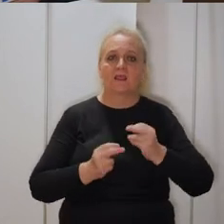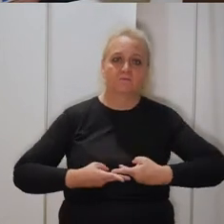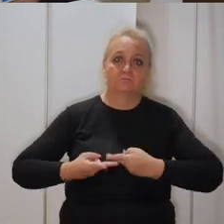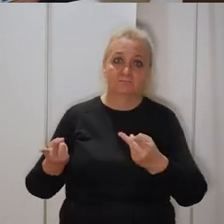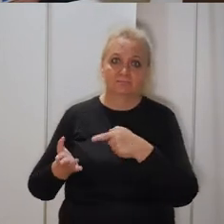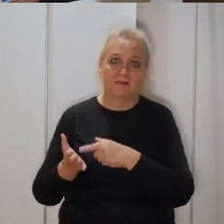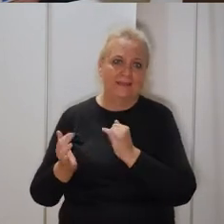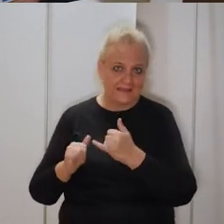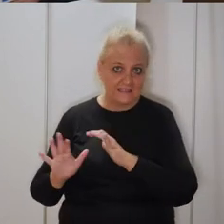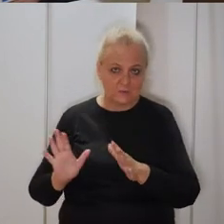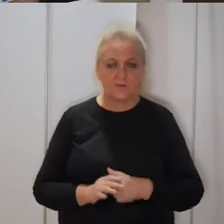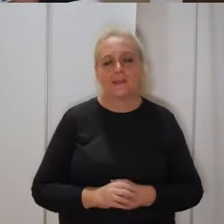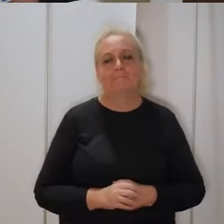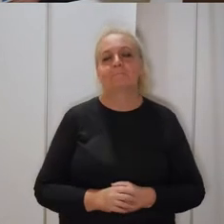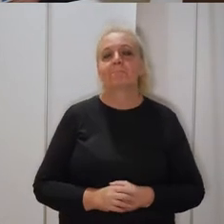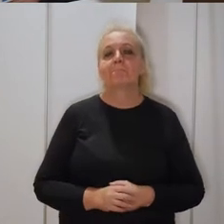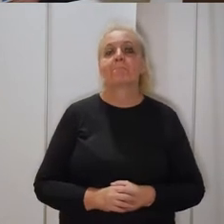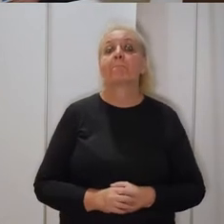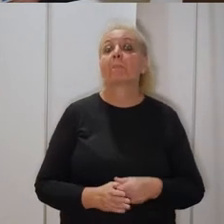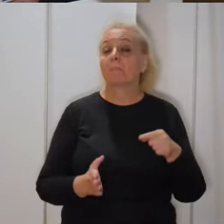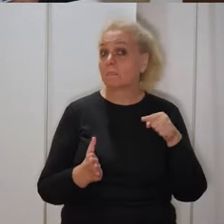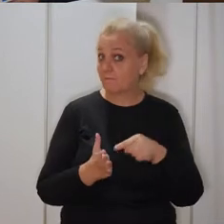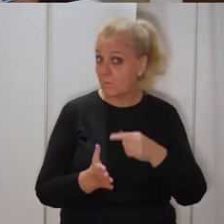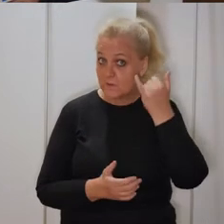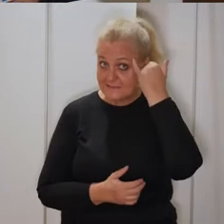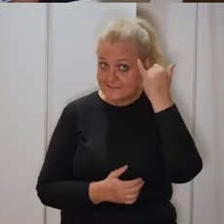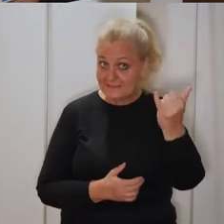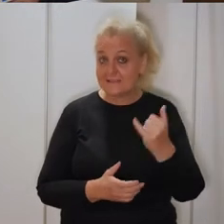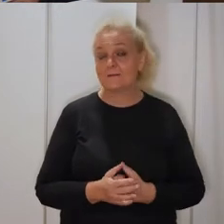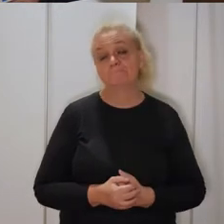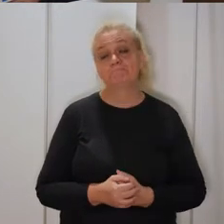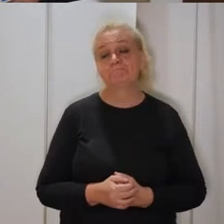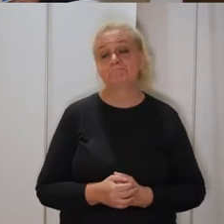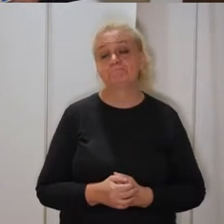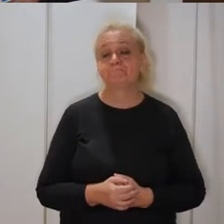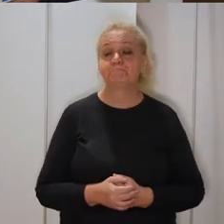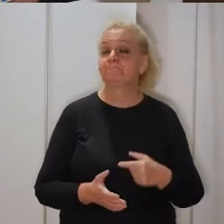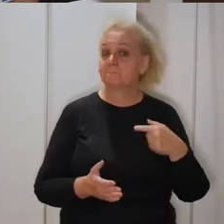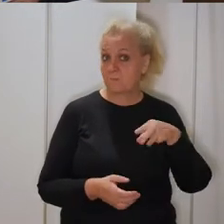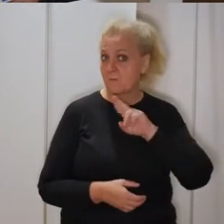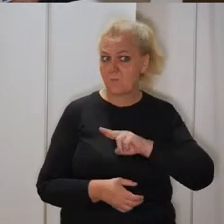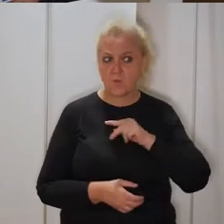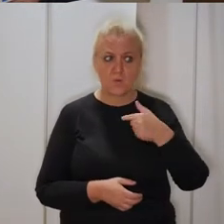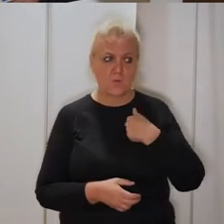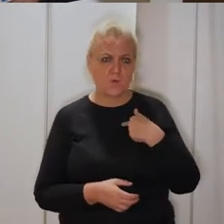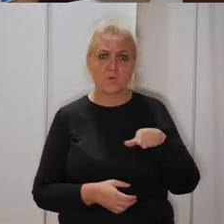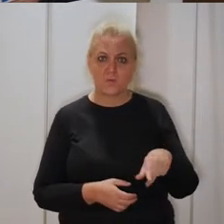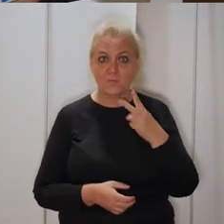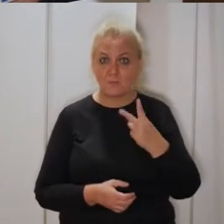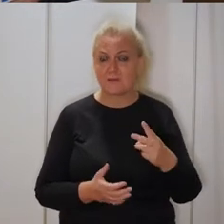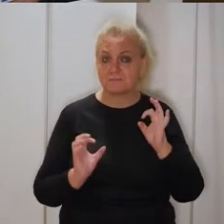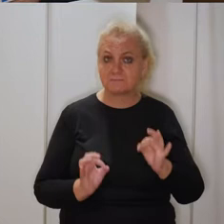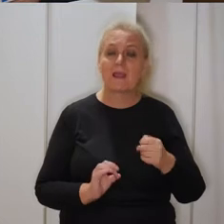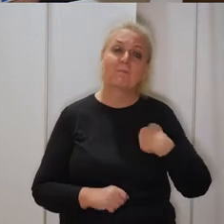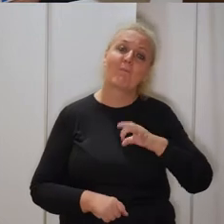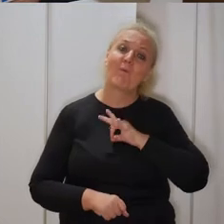informacji. I ta idea no, spodobała mi się na tyle, że zdecydowałam